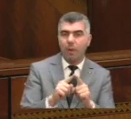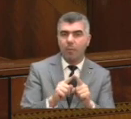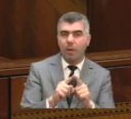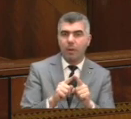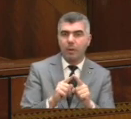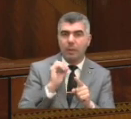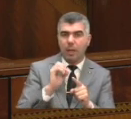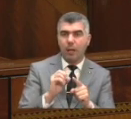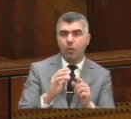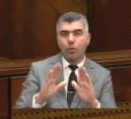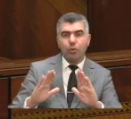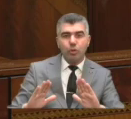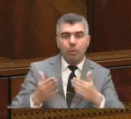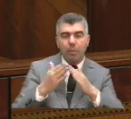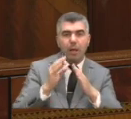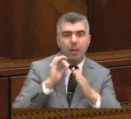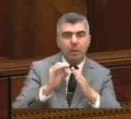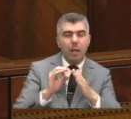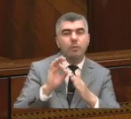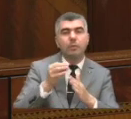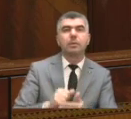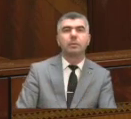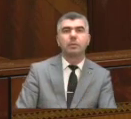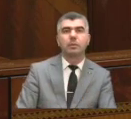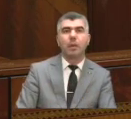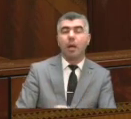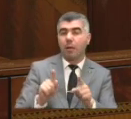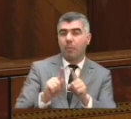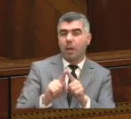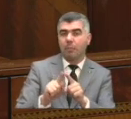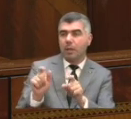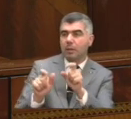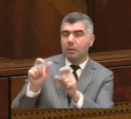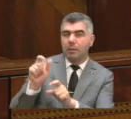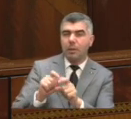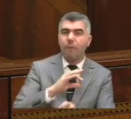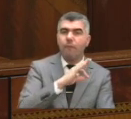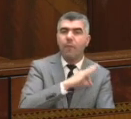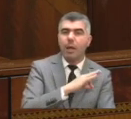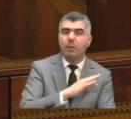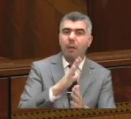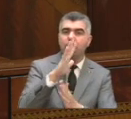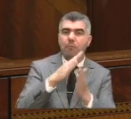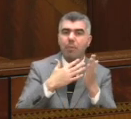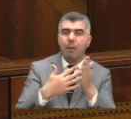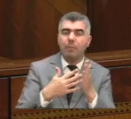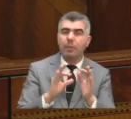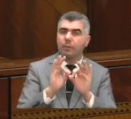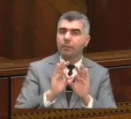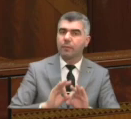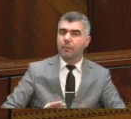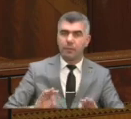الجبلي شبه منعدم، وبالتالي حرمان هذه الفئة من الاستفادة من هذا البرنامج. نلاحظ أيضا